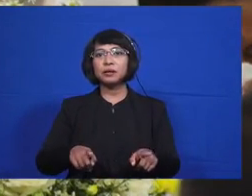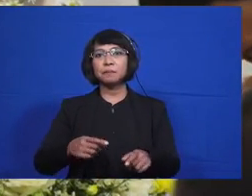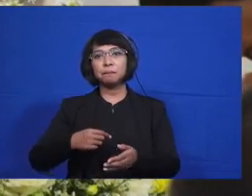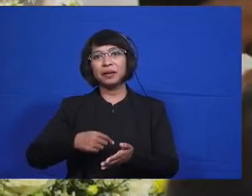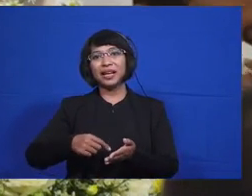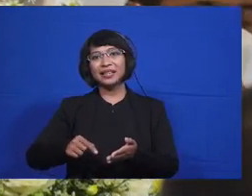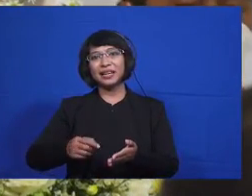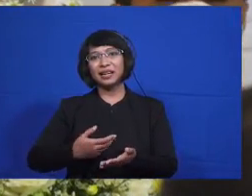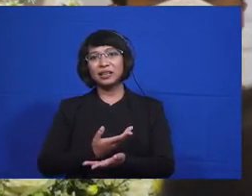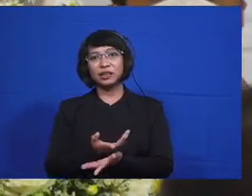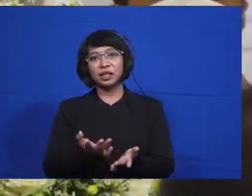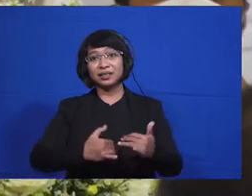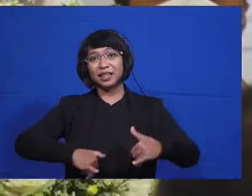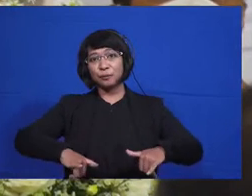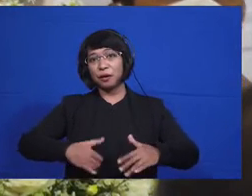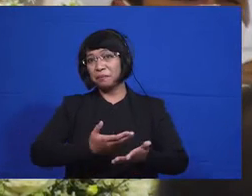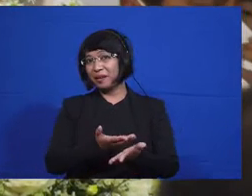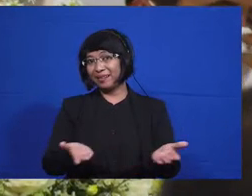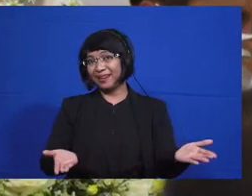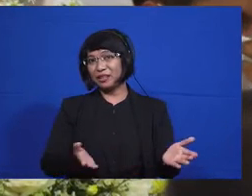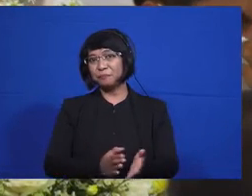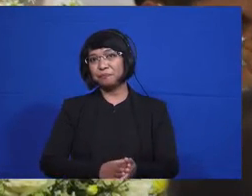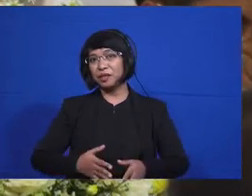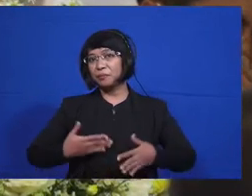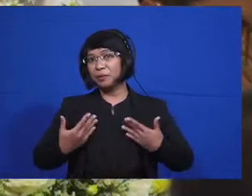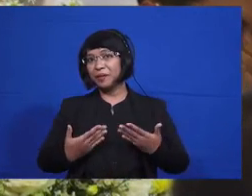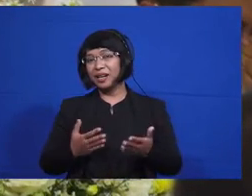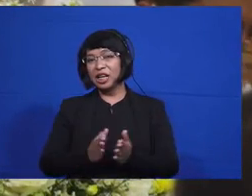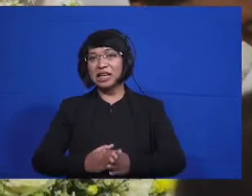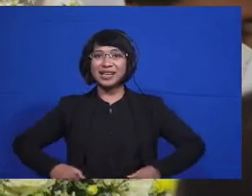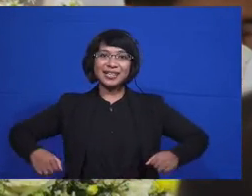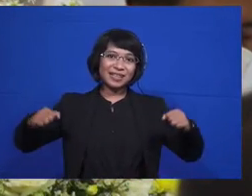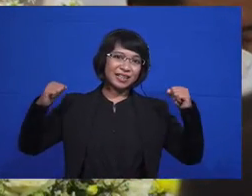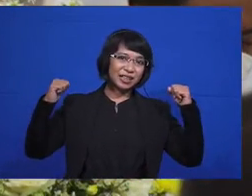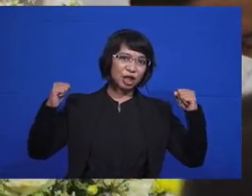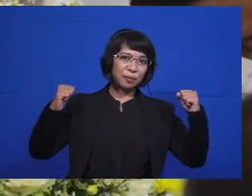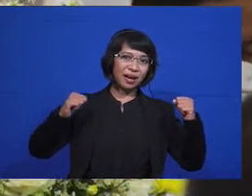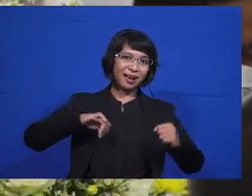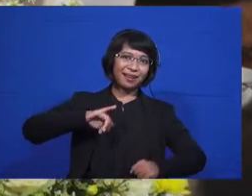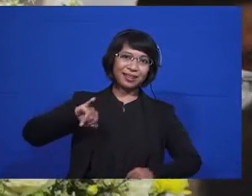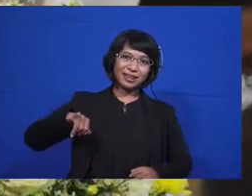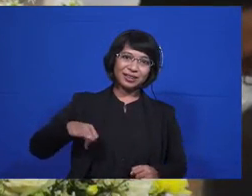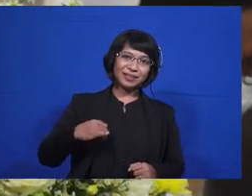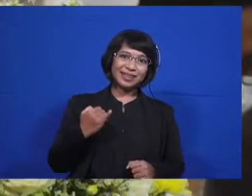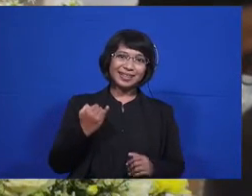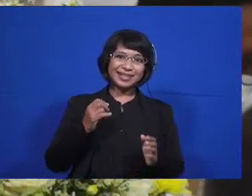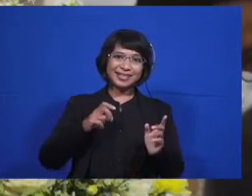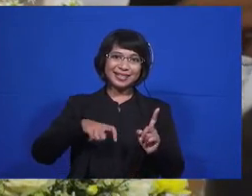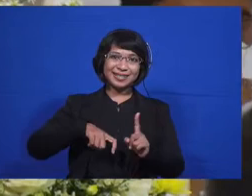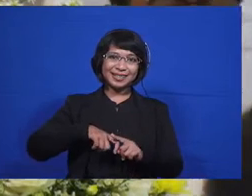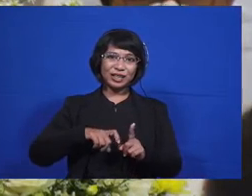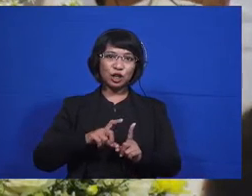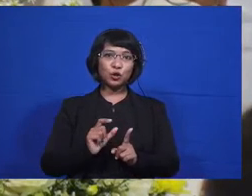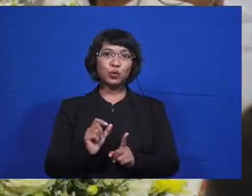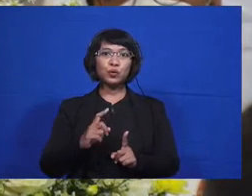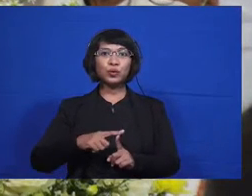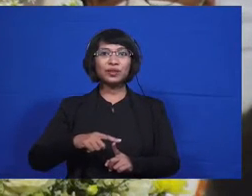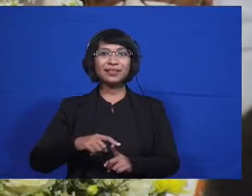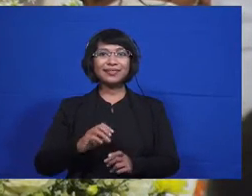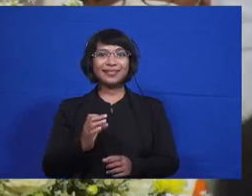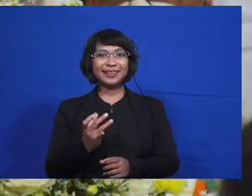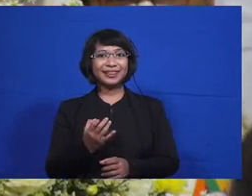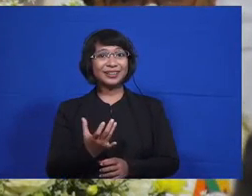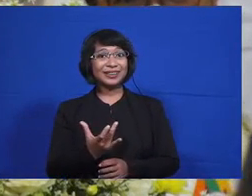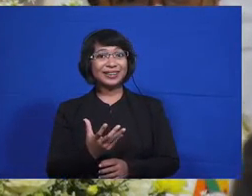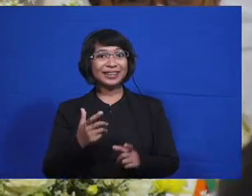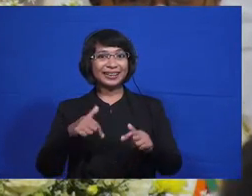sendiri. Yang sungguh mengembirakan adalah semangat mereka mengikuti kursus ini. Sungguh berkobar-kobar.